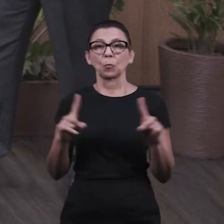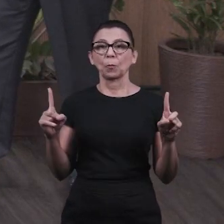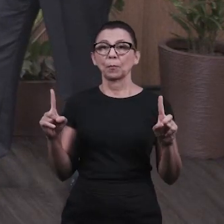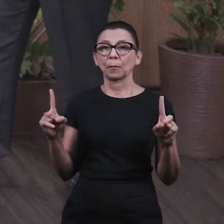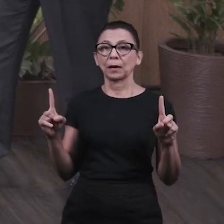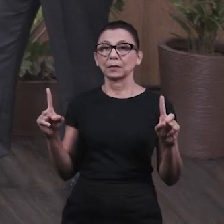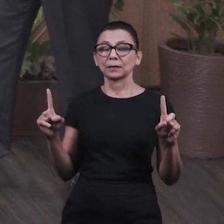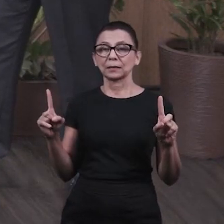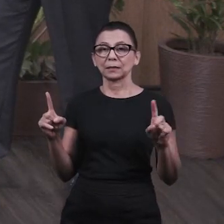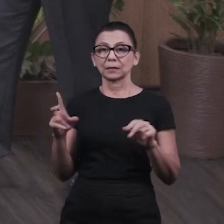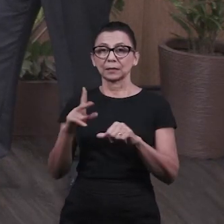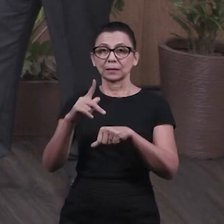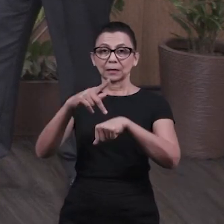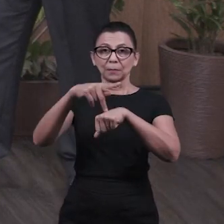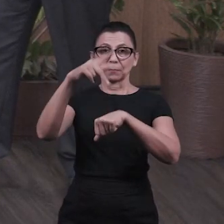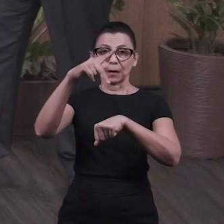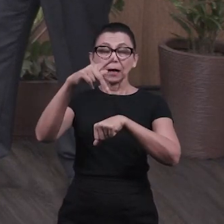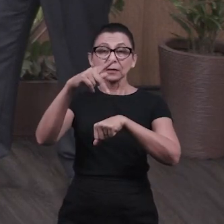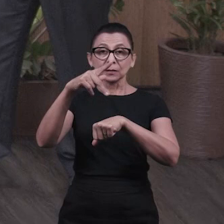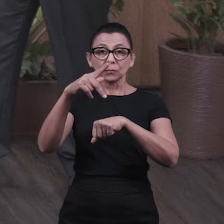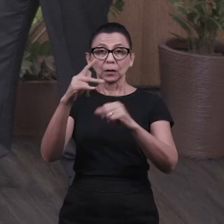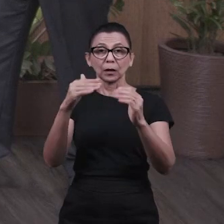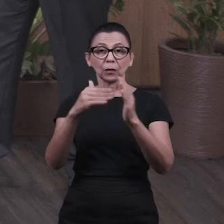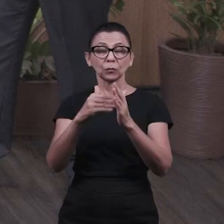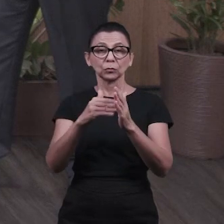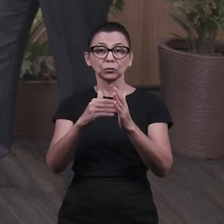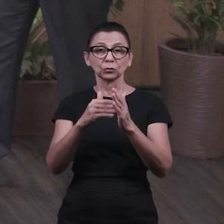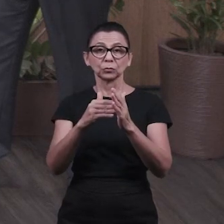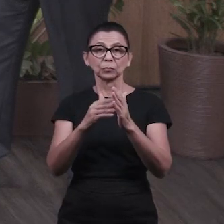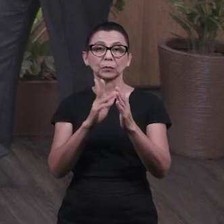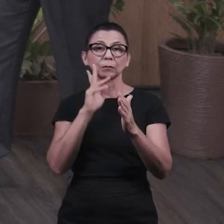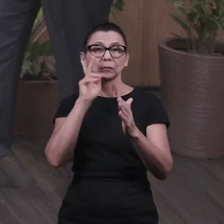dernière scène, Jésus, dans